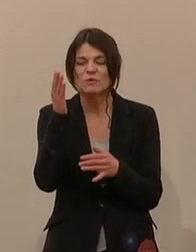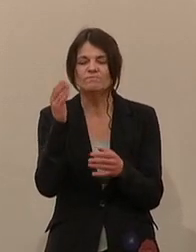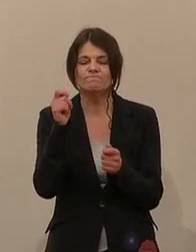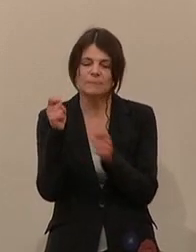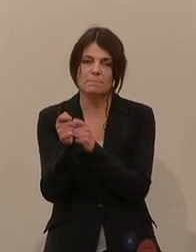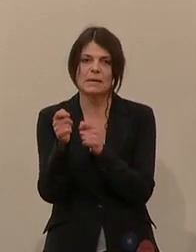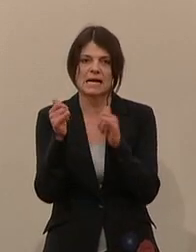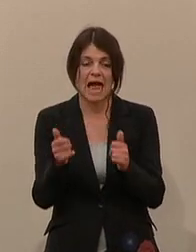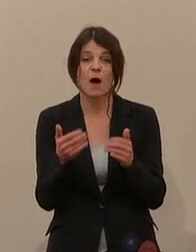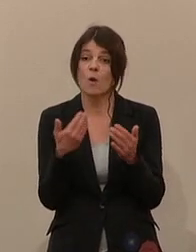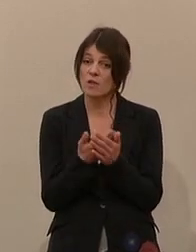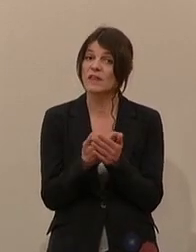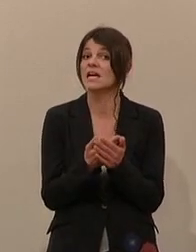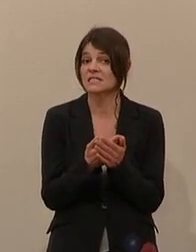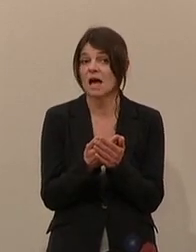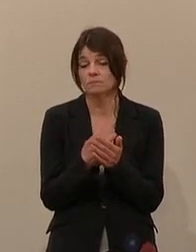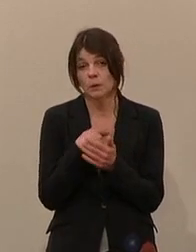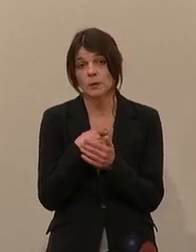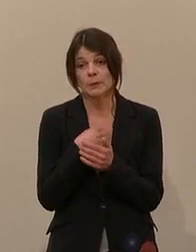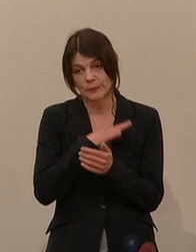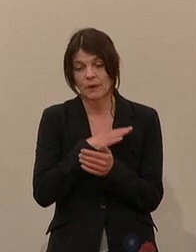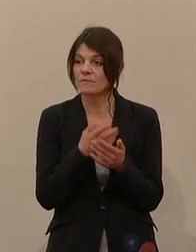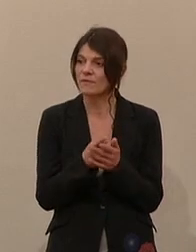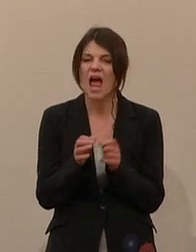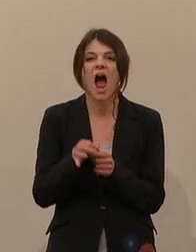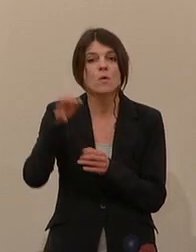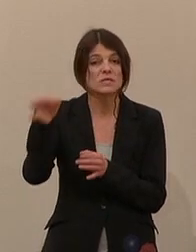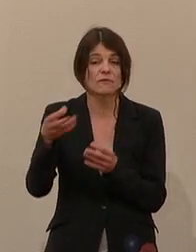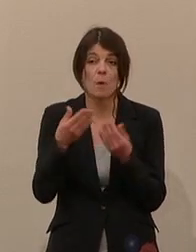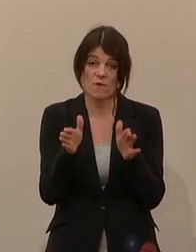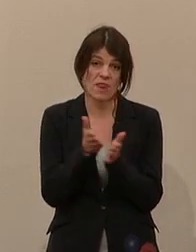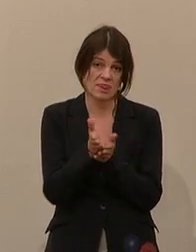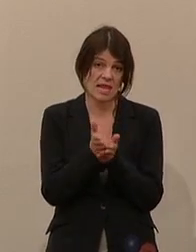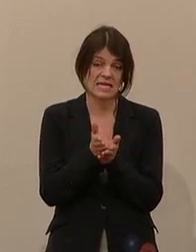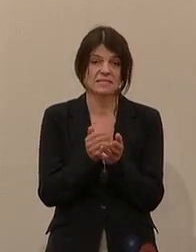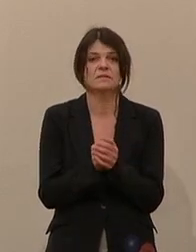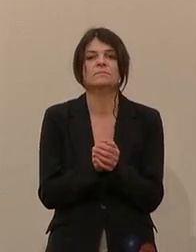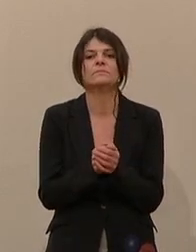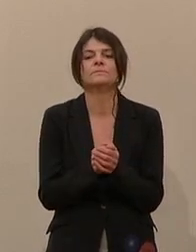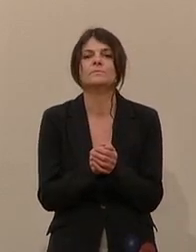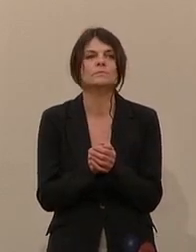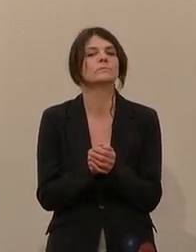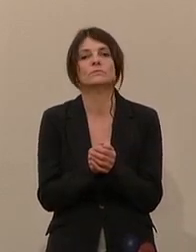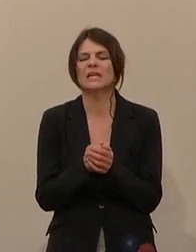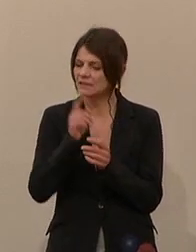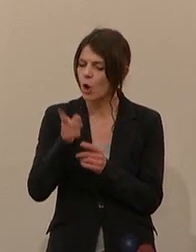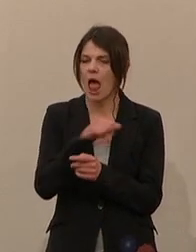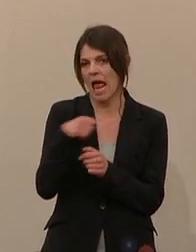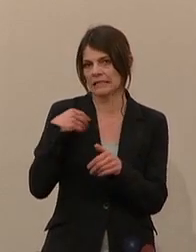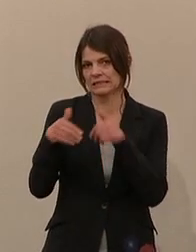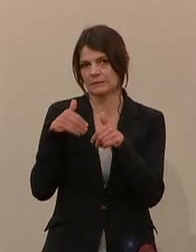und so gesehen begrüße ich sehr die Ausgliederung des öffentlichen Dienstes hin in ein eigenes